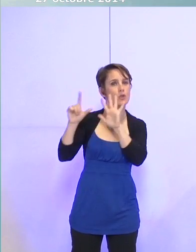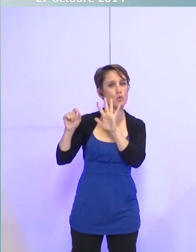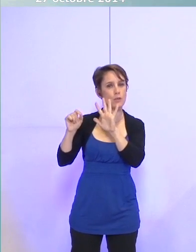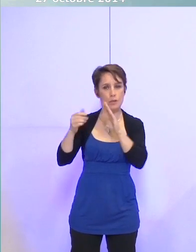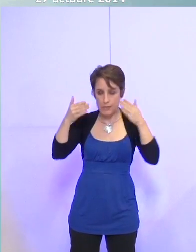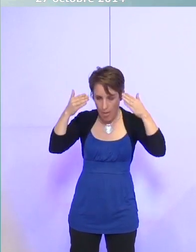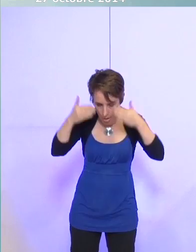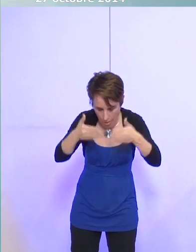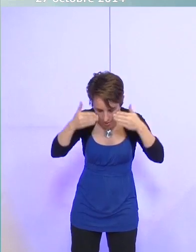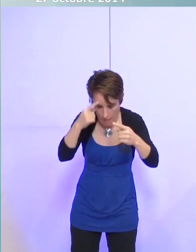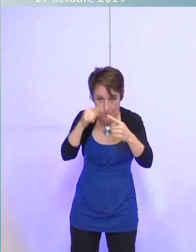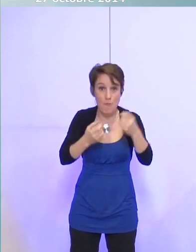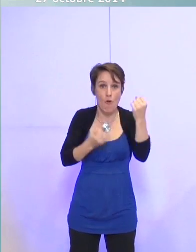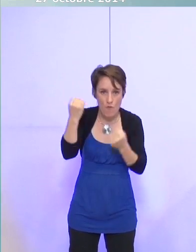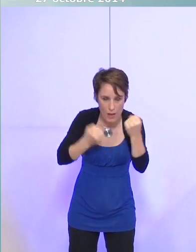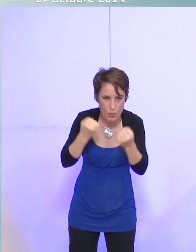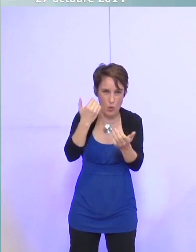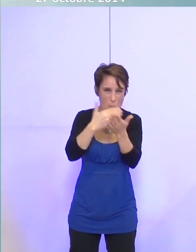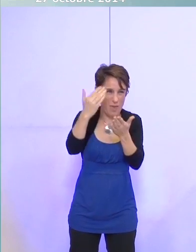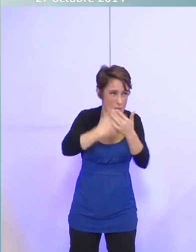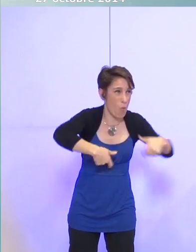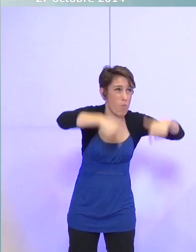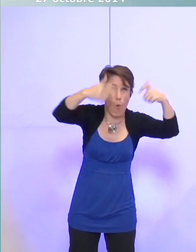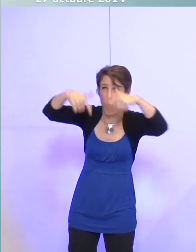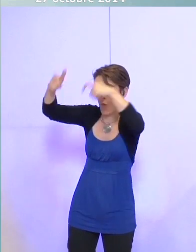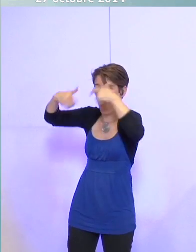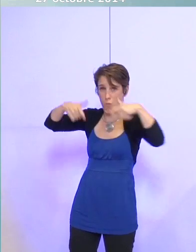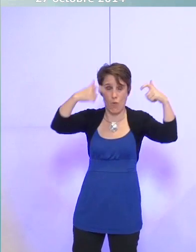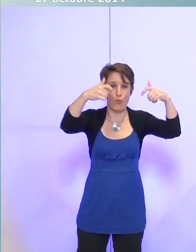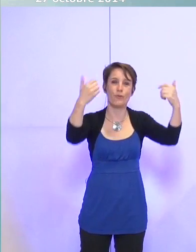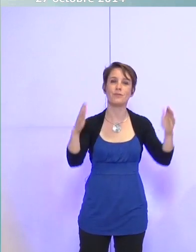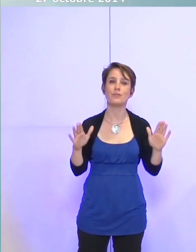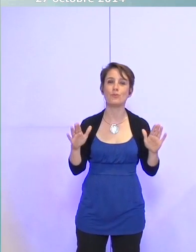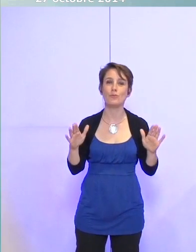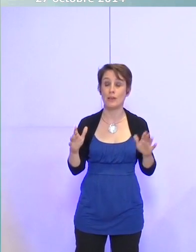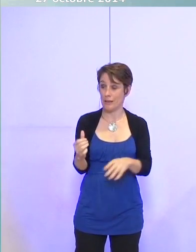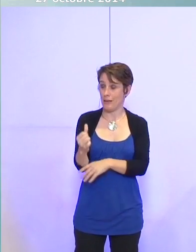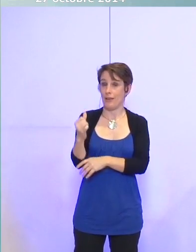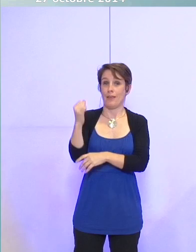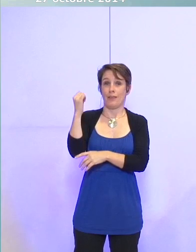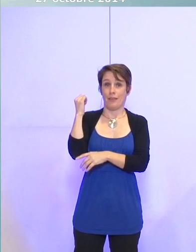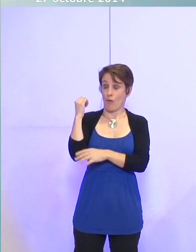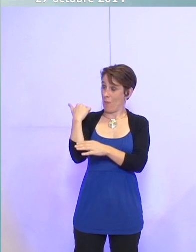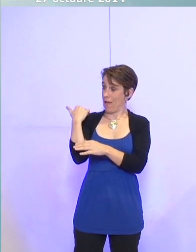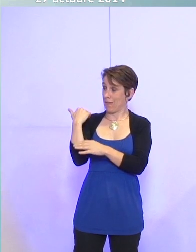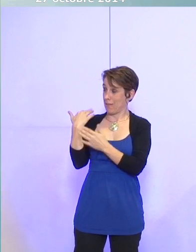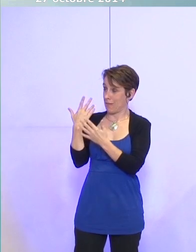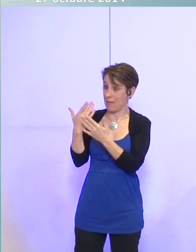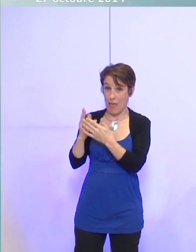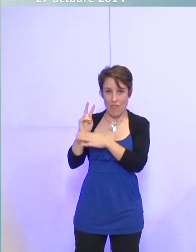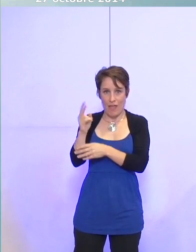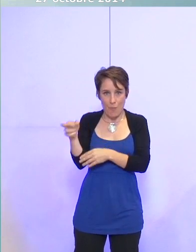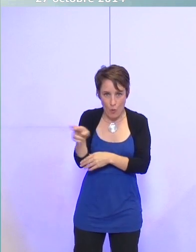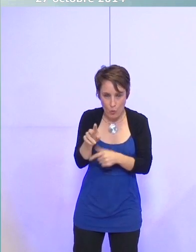de la voiture, autour du béton et des grandes infrastructures. Hier, avec le retour du tramway, avec le développement des quartiers